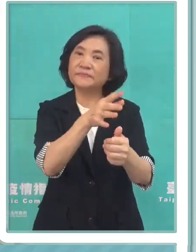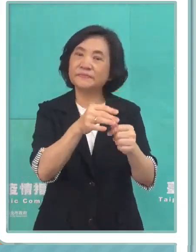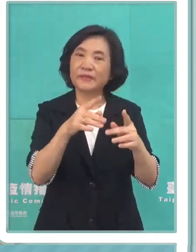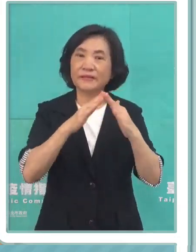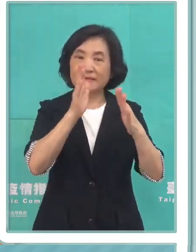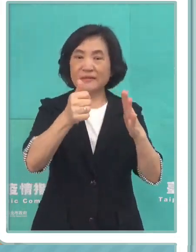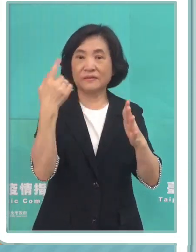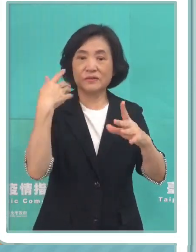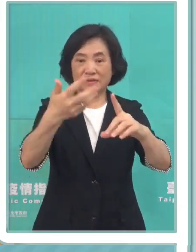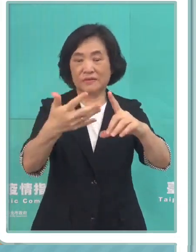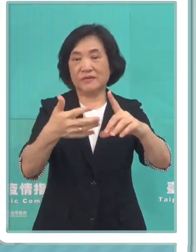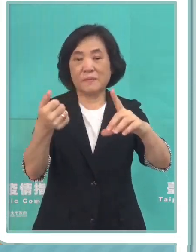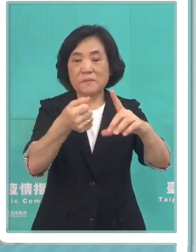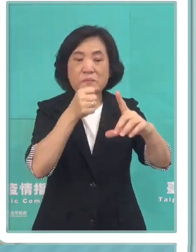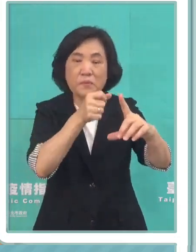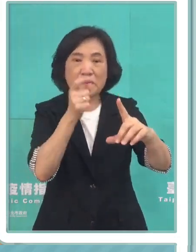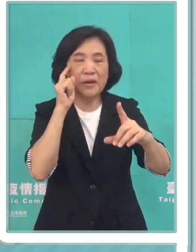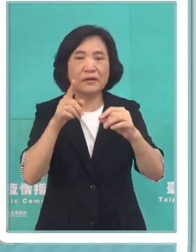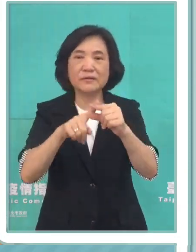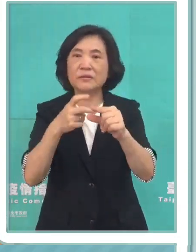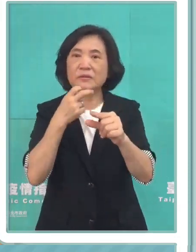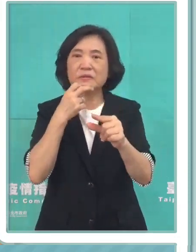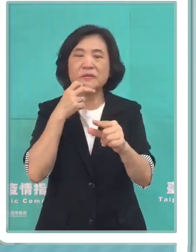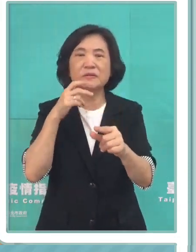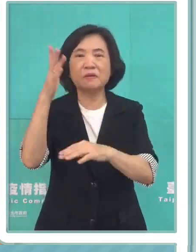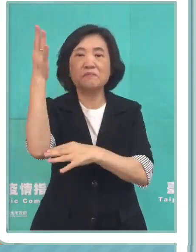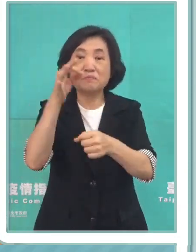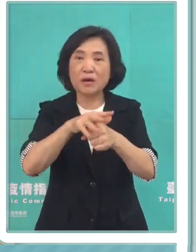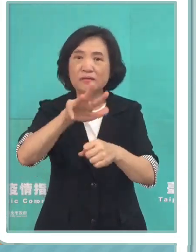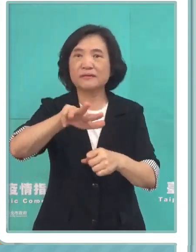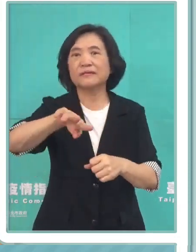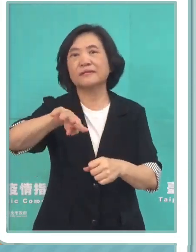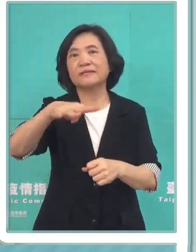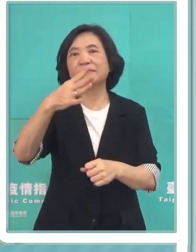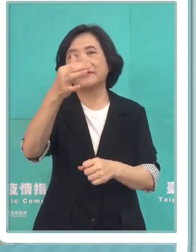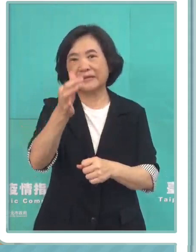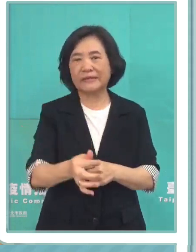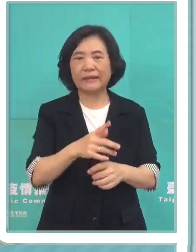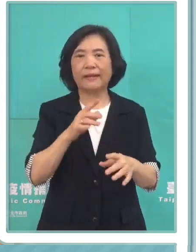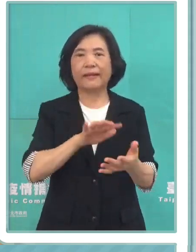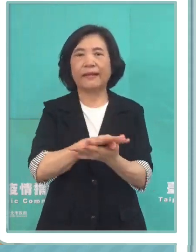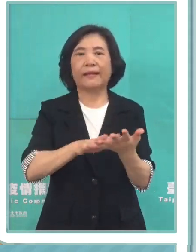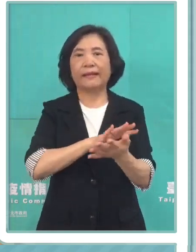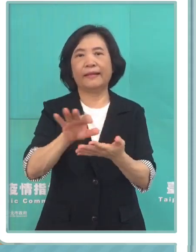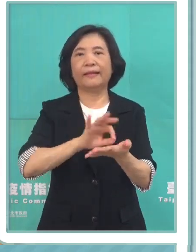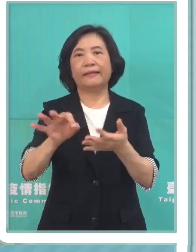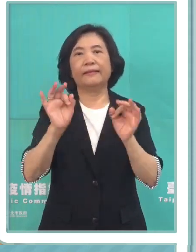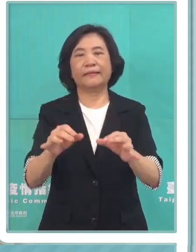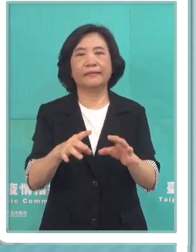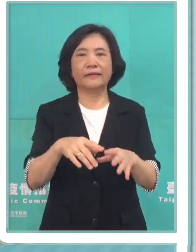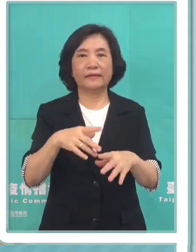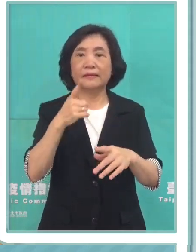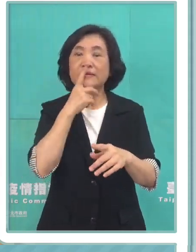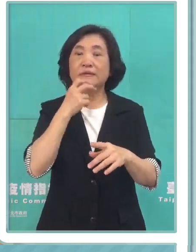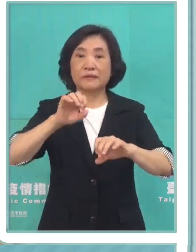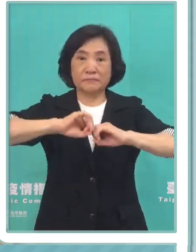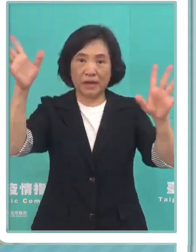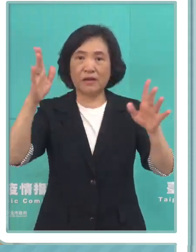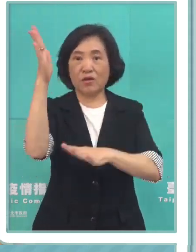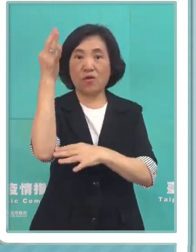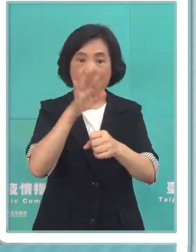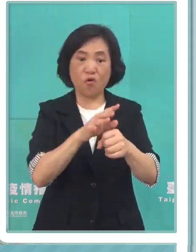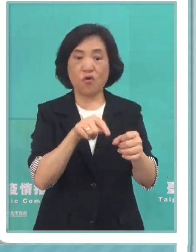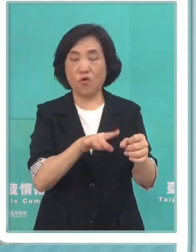市长昨天上节目专访，说中央政府纾困预算8400亿是乱花钱。中央早上公布了最新的纾困方